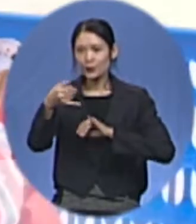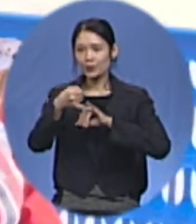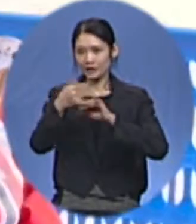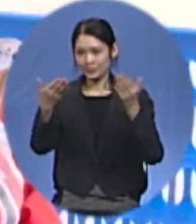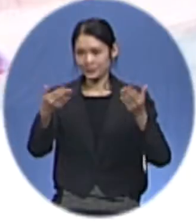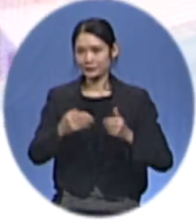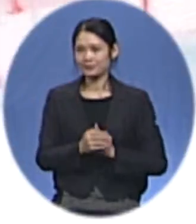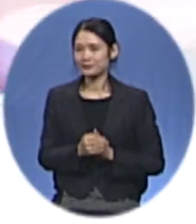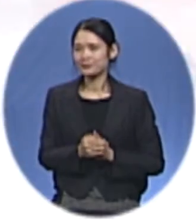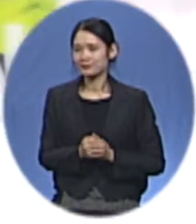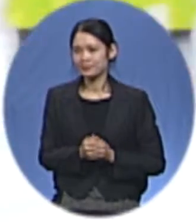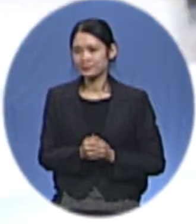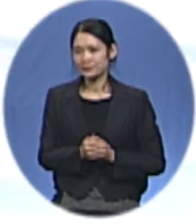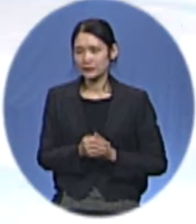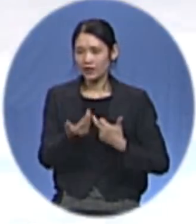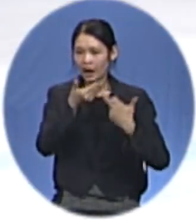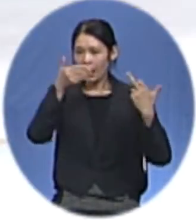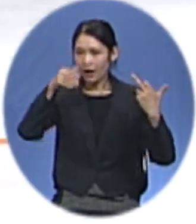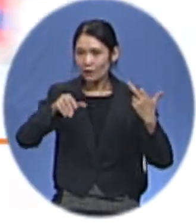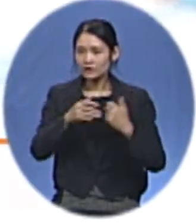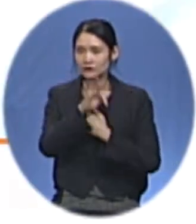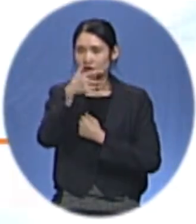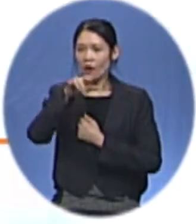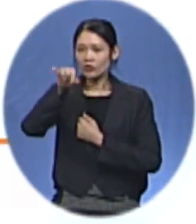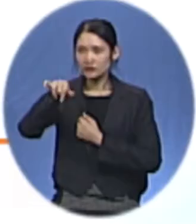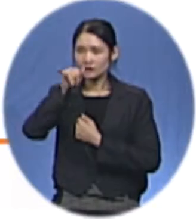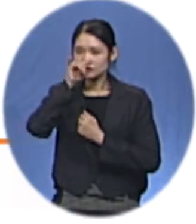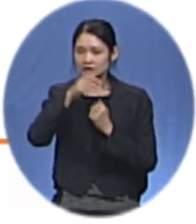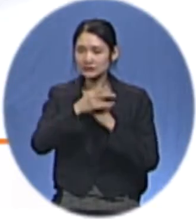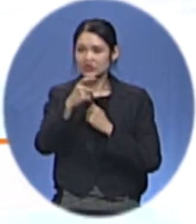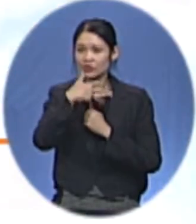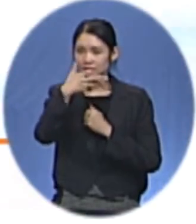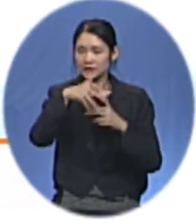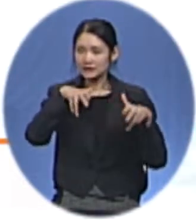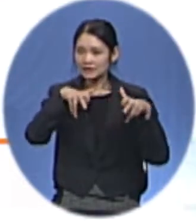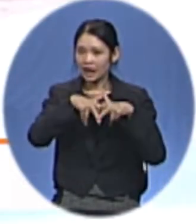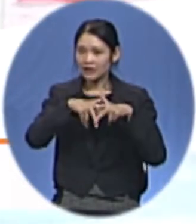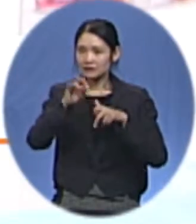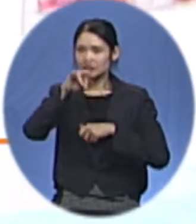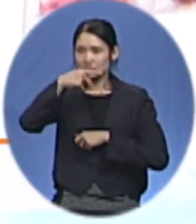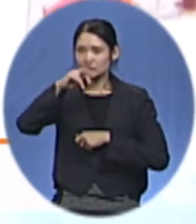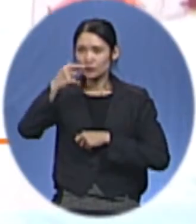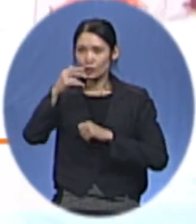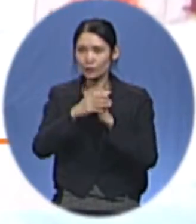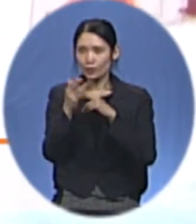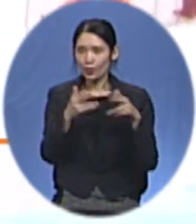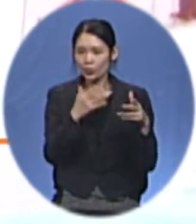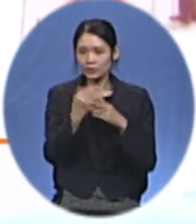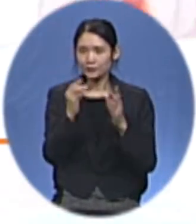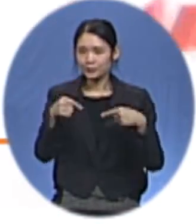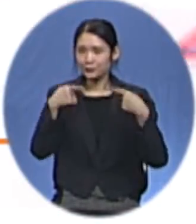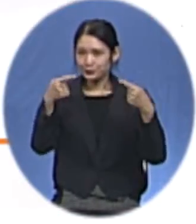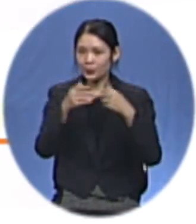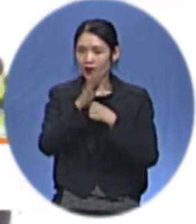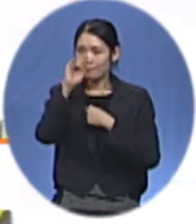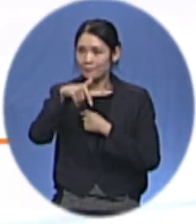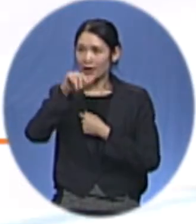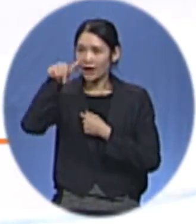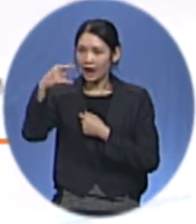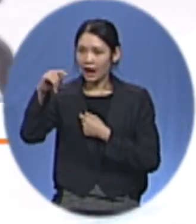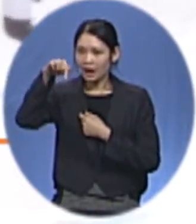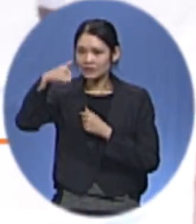하겠습니다. 강원도 정선에서 진행된 2017 세계 장애인 스노보드 월드컵 파이널에 출전한 박항승 선수